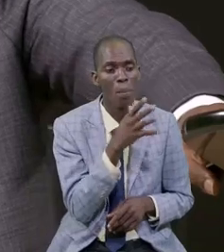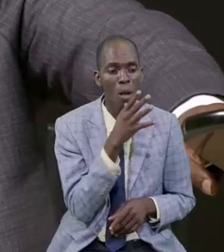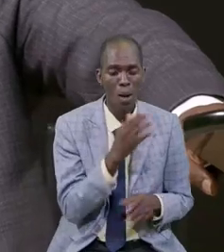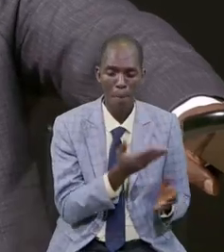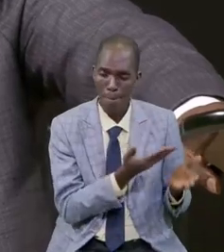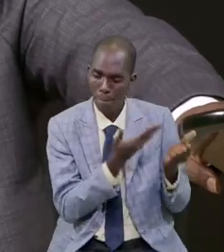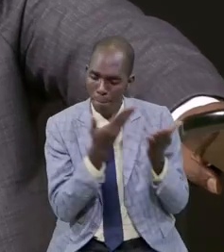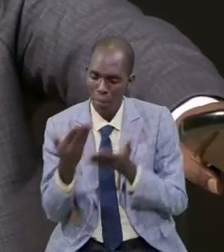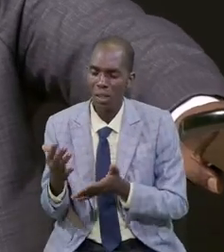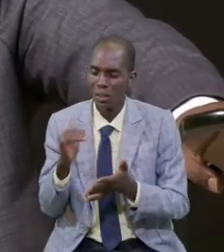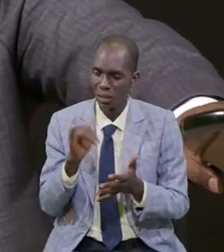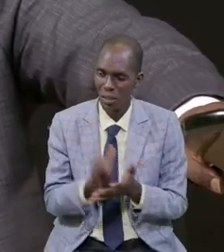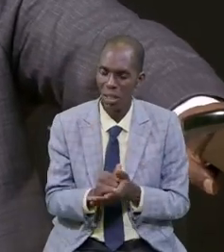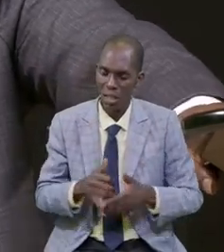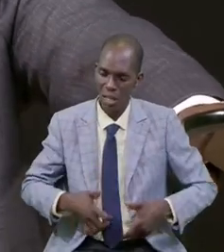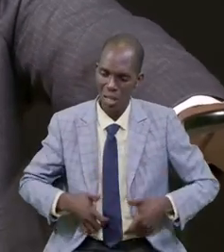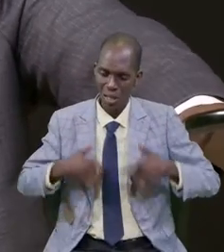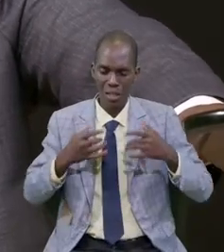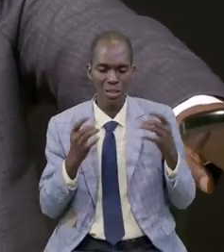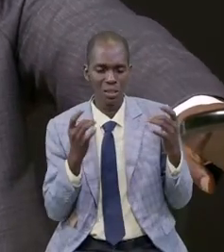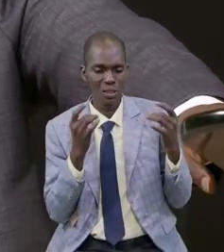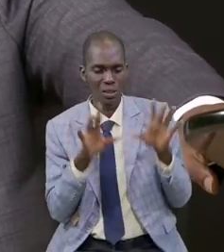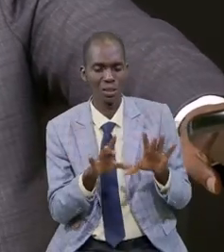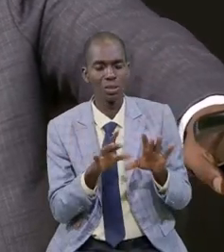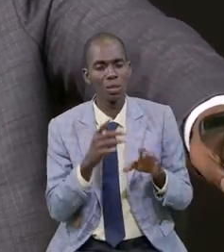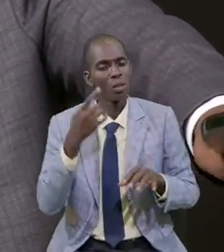dans Esaü et la séduction